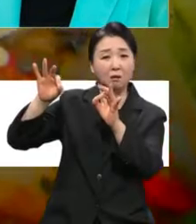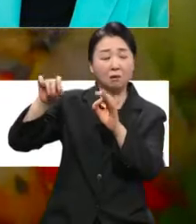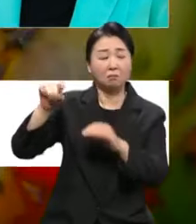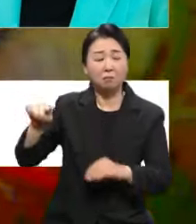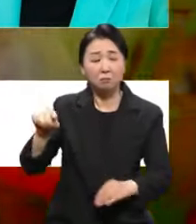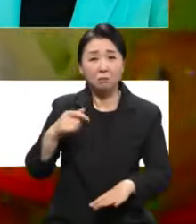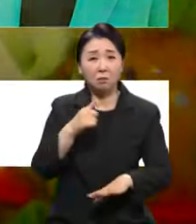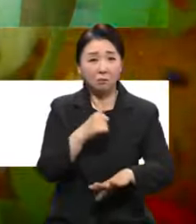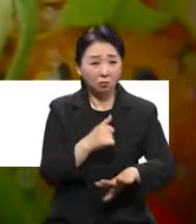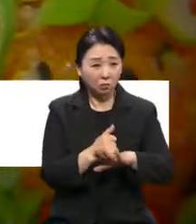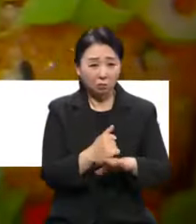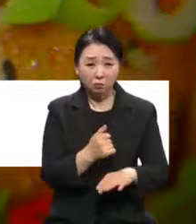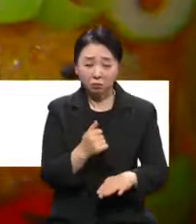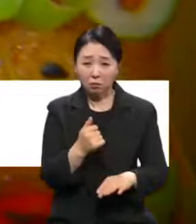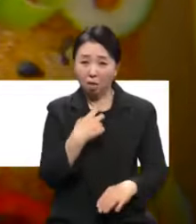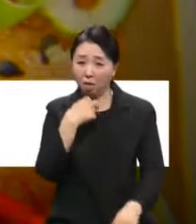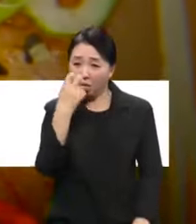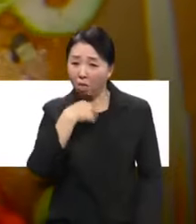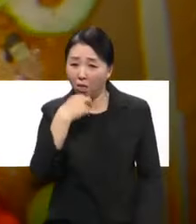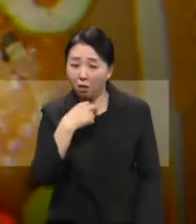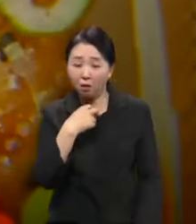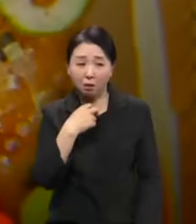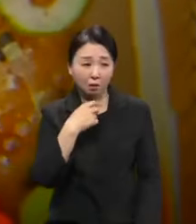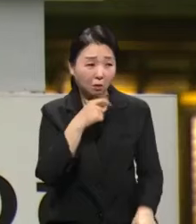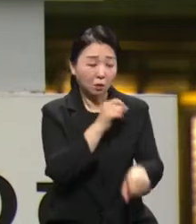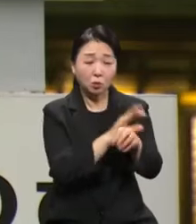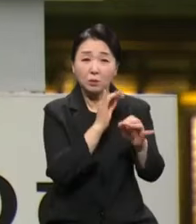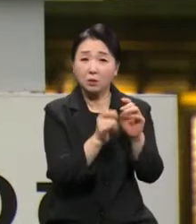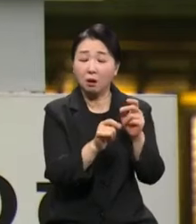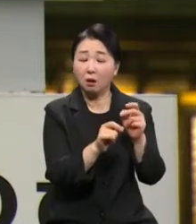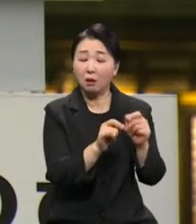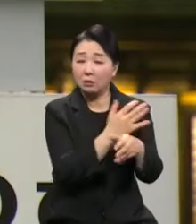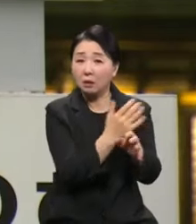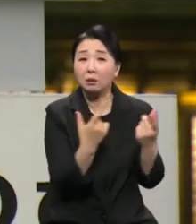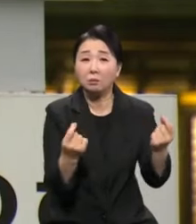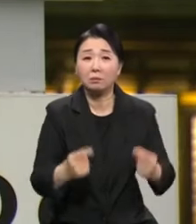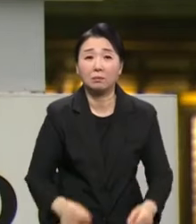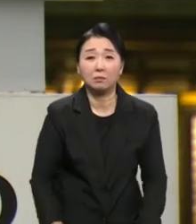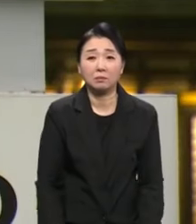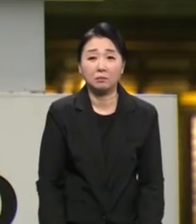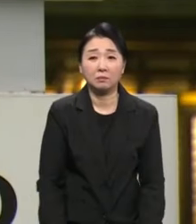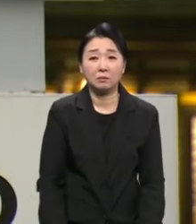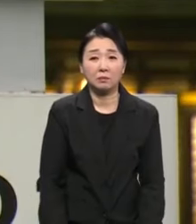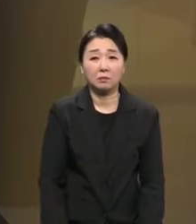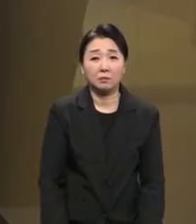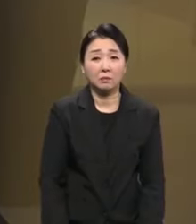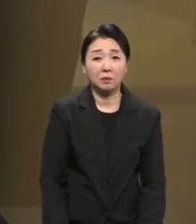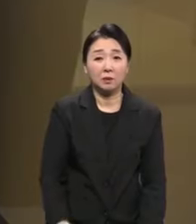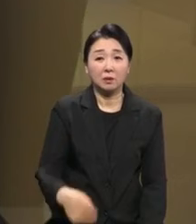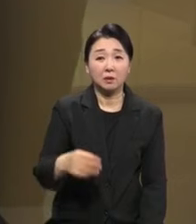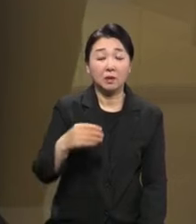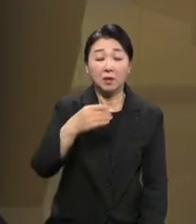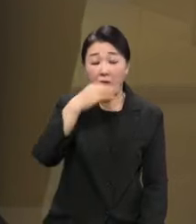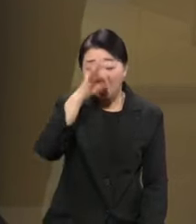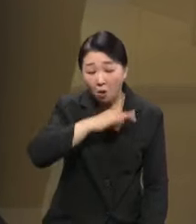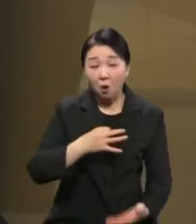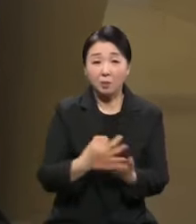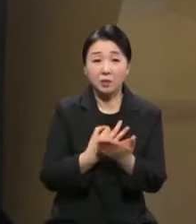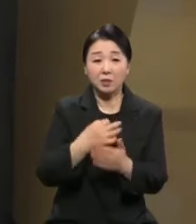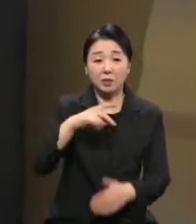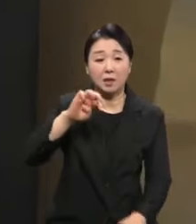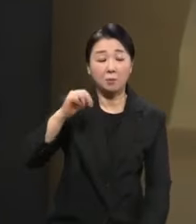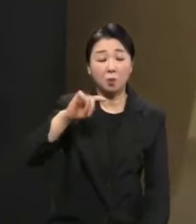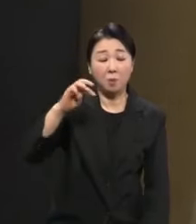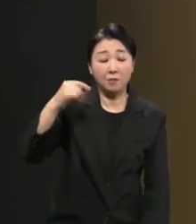이중으로 소비자를 기만한다. BHC 영업이익은 한 사모펀드가 대주주가 된 이후 4년 동안 배